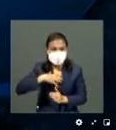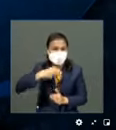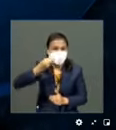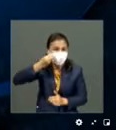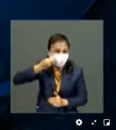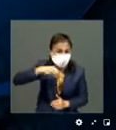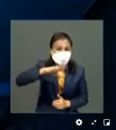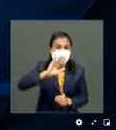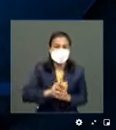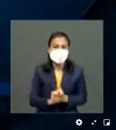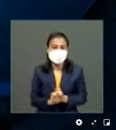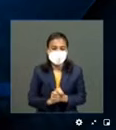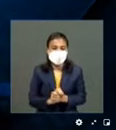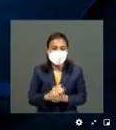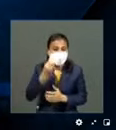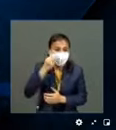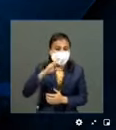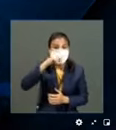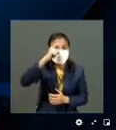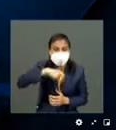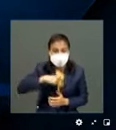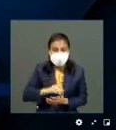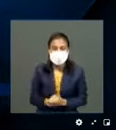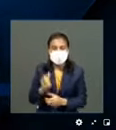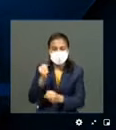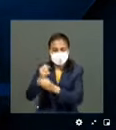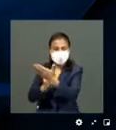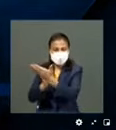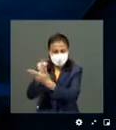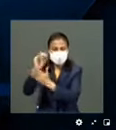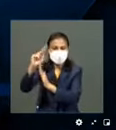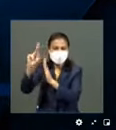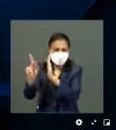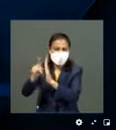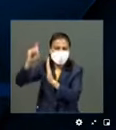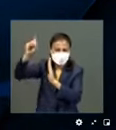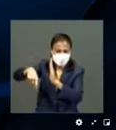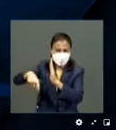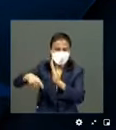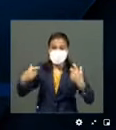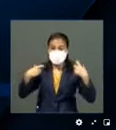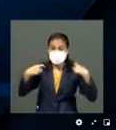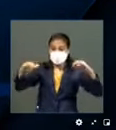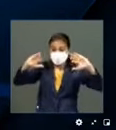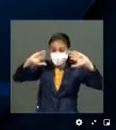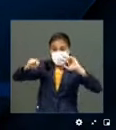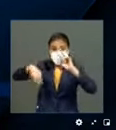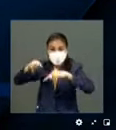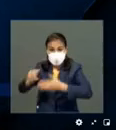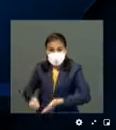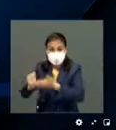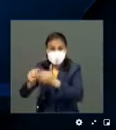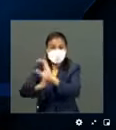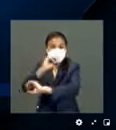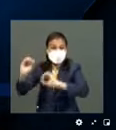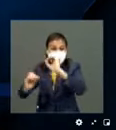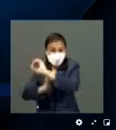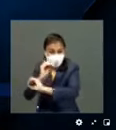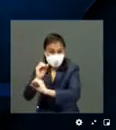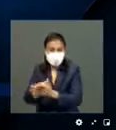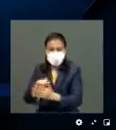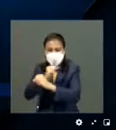านขอให้เข้าสู่ระบบทำตามมาตรฐานทางรัฐบาลก็จะดูแลให้ท่านปลอดภัยแล้วก็ไม่เป็นเหตุ